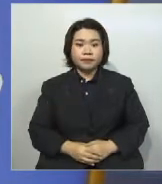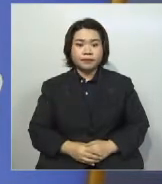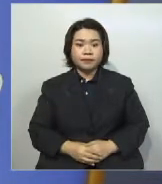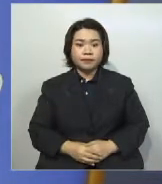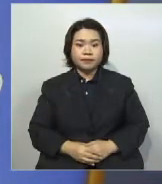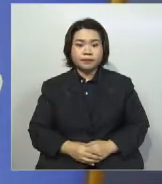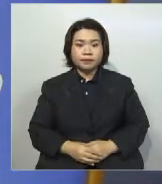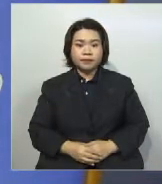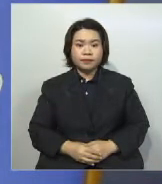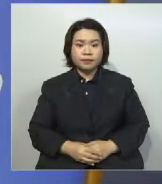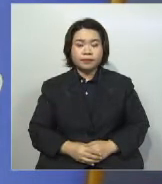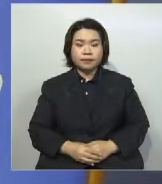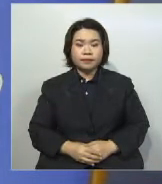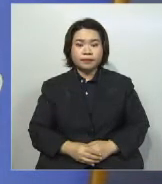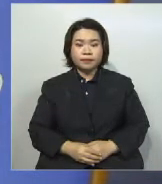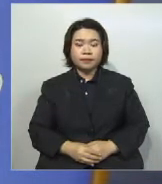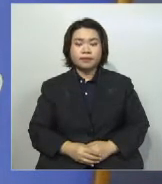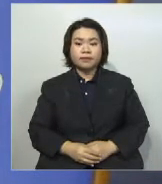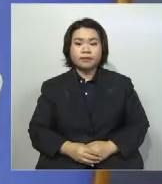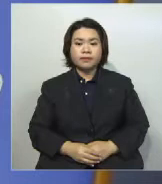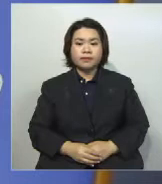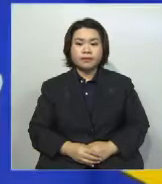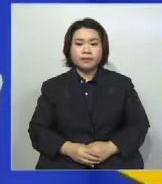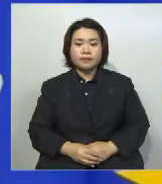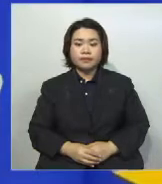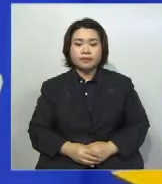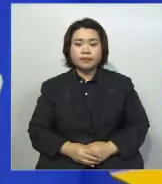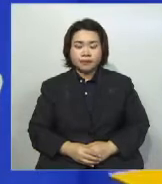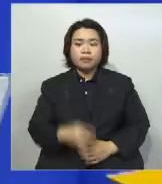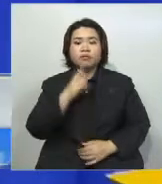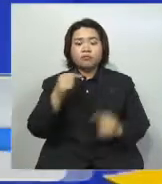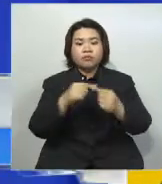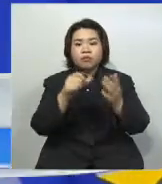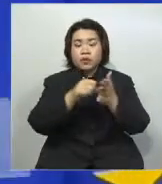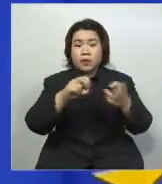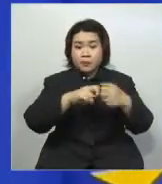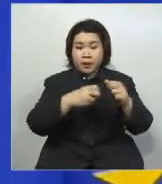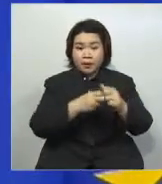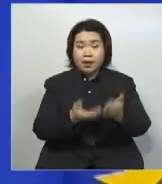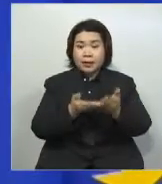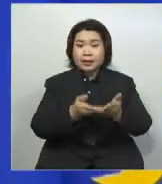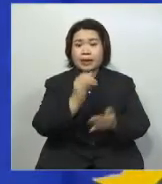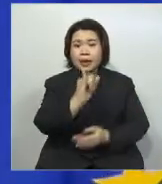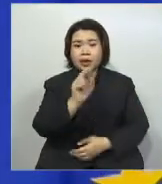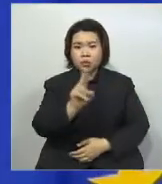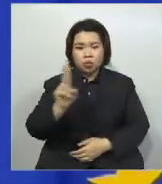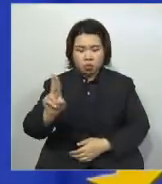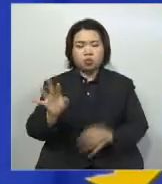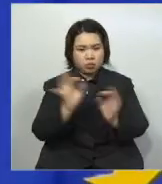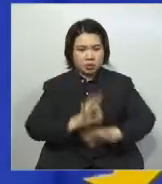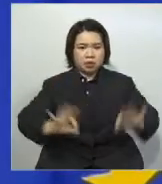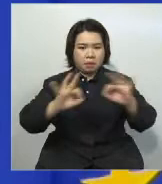has decided to lift that yellow card. แก้ไขปัญหาประมงไทยยูจึงถูกกำหนดให้เป็นวาระแห่งชา